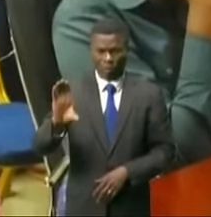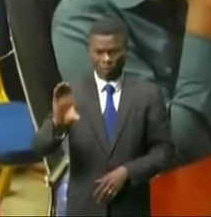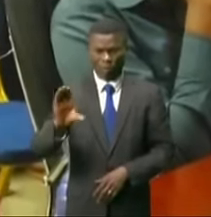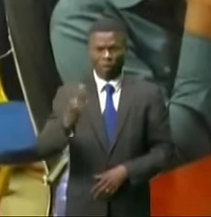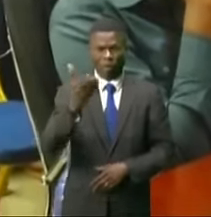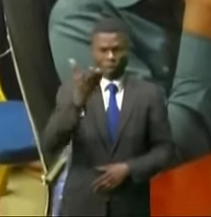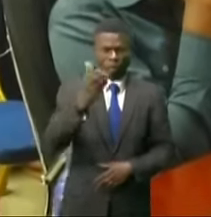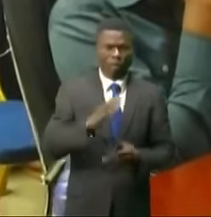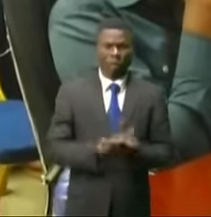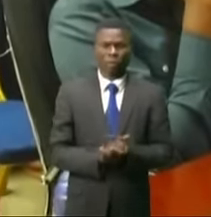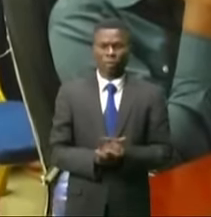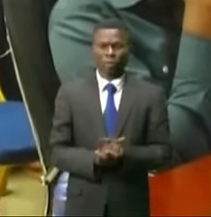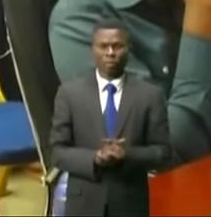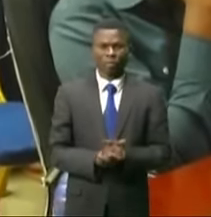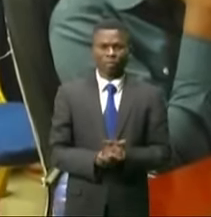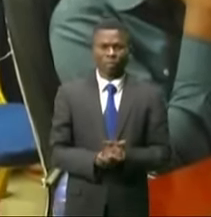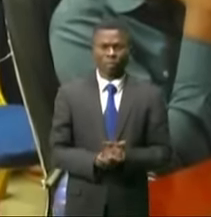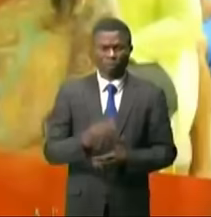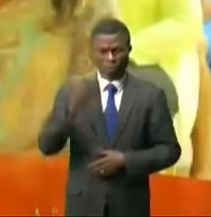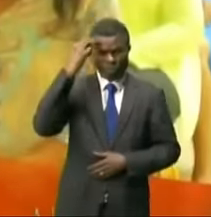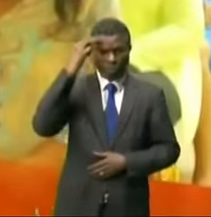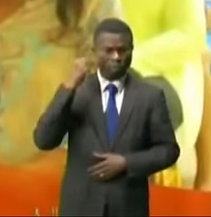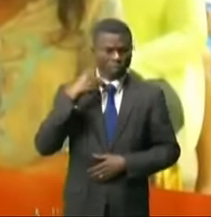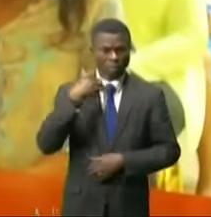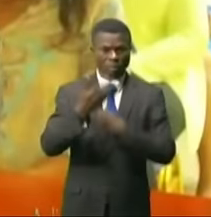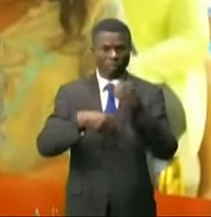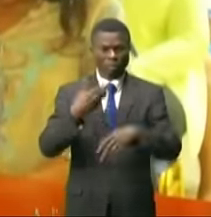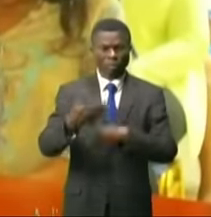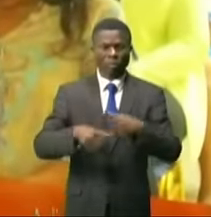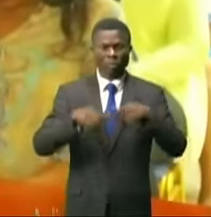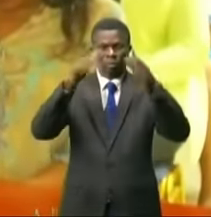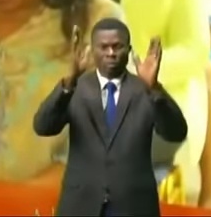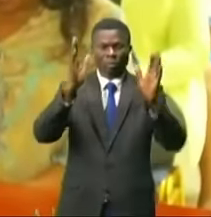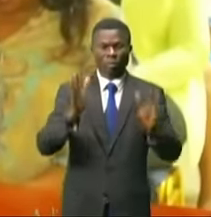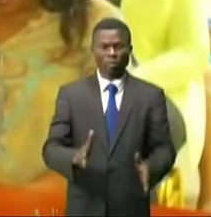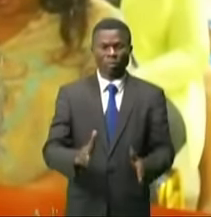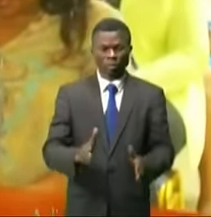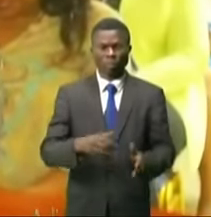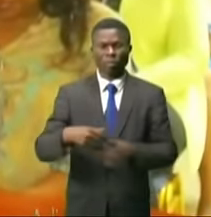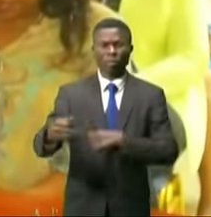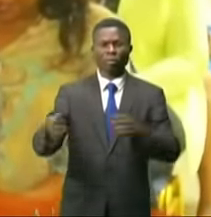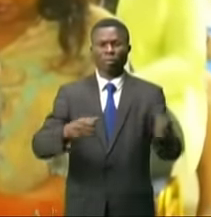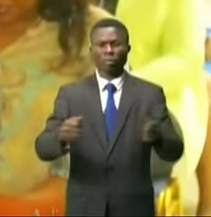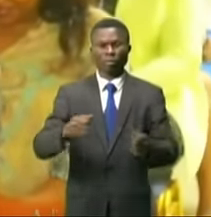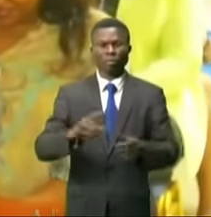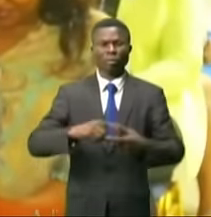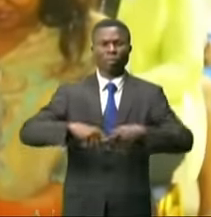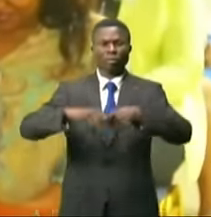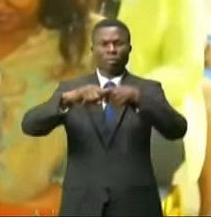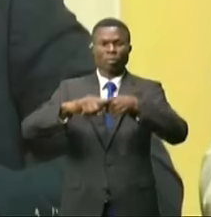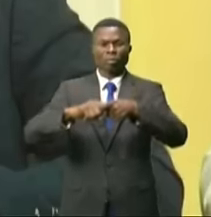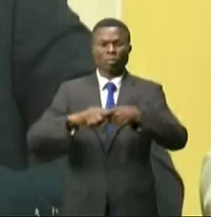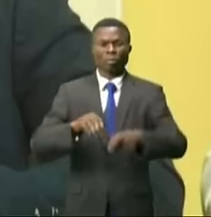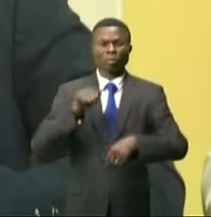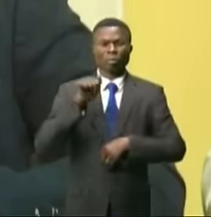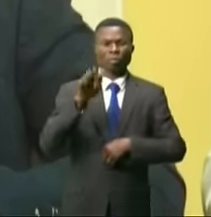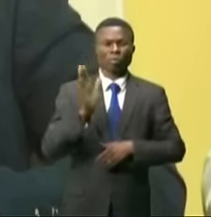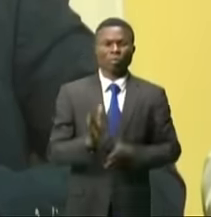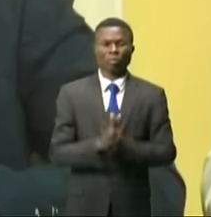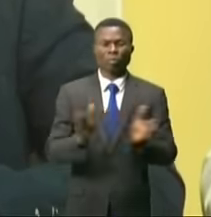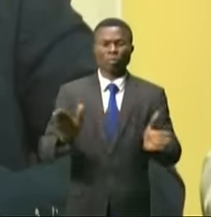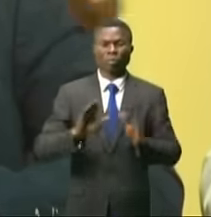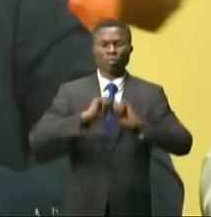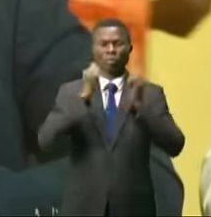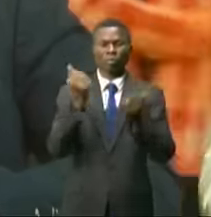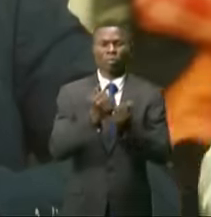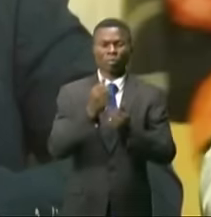La décision prise par le ministre du Commerce extérieur, Jean-Lucien Boussa-Tongbois, de suspendre le directeur général de l'Agence nationale